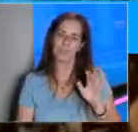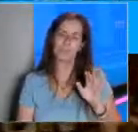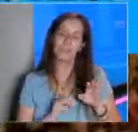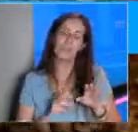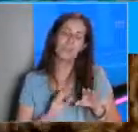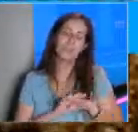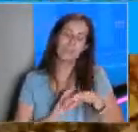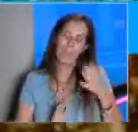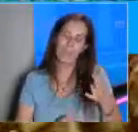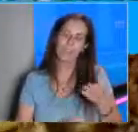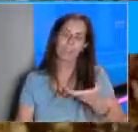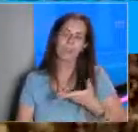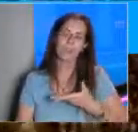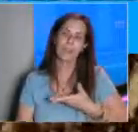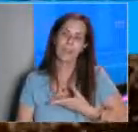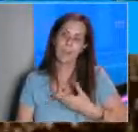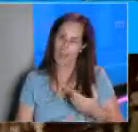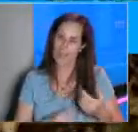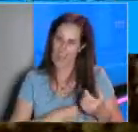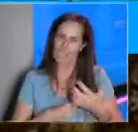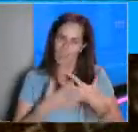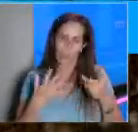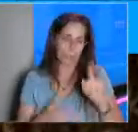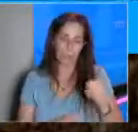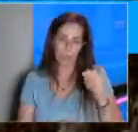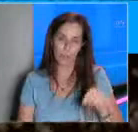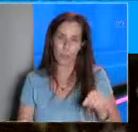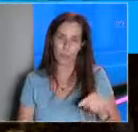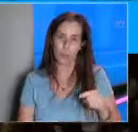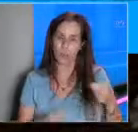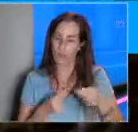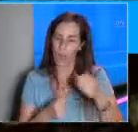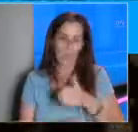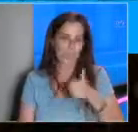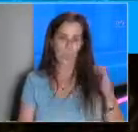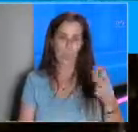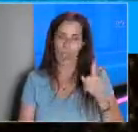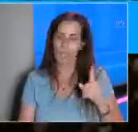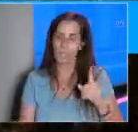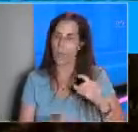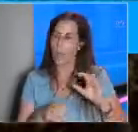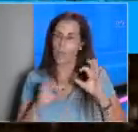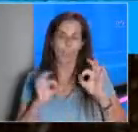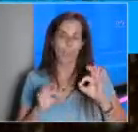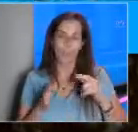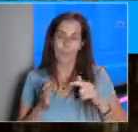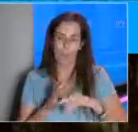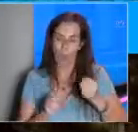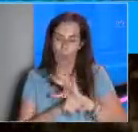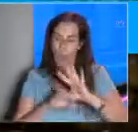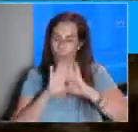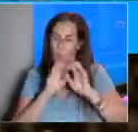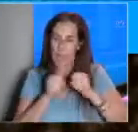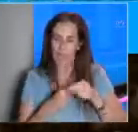שמצד אחד נשענים על מכאוב ענק. הרי זה שמישהו שייך לשמאל הישראלי אבל עולמו חרב עליו בגלל